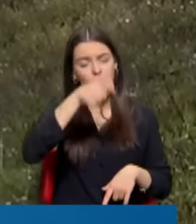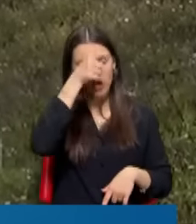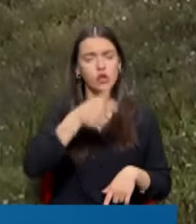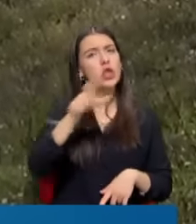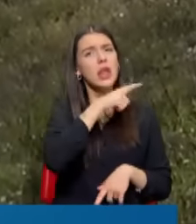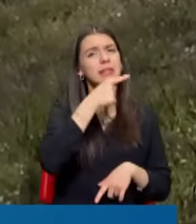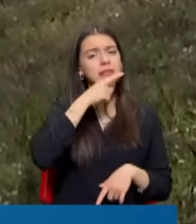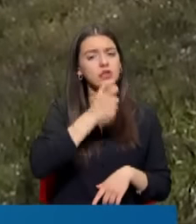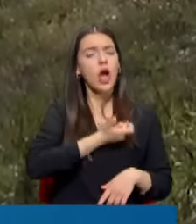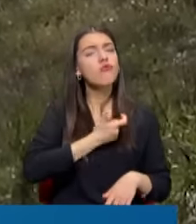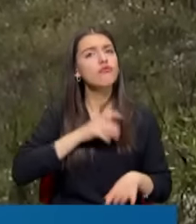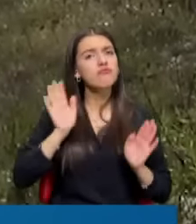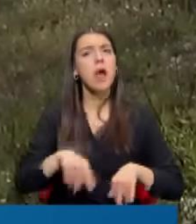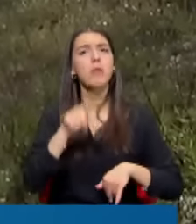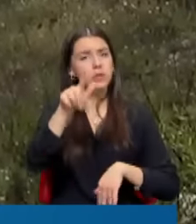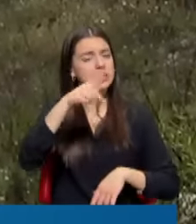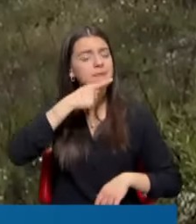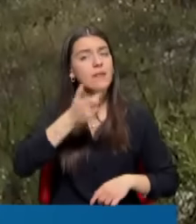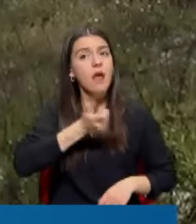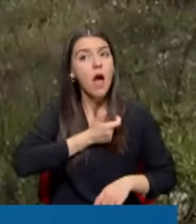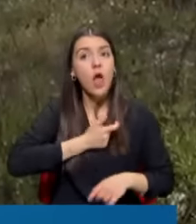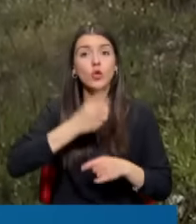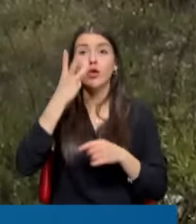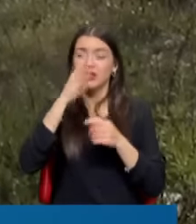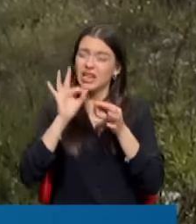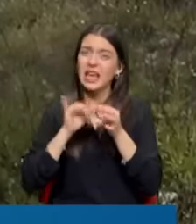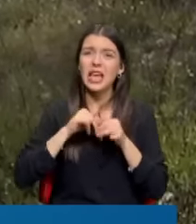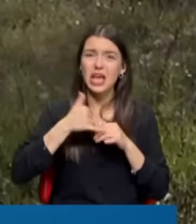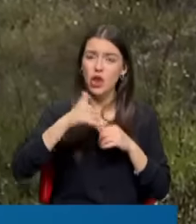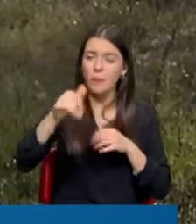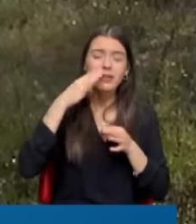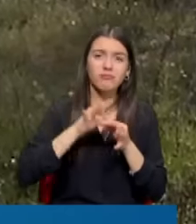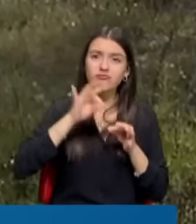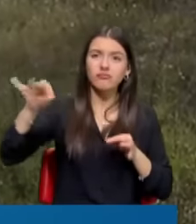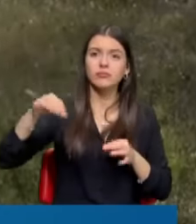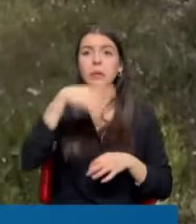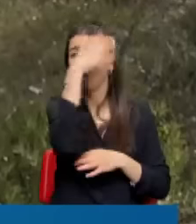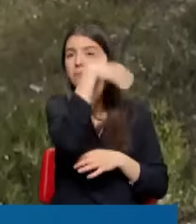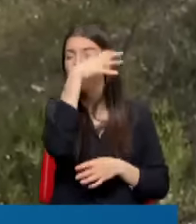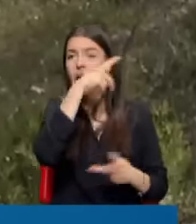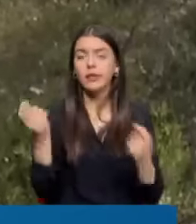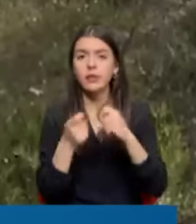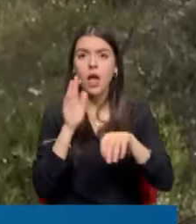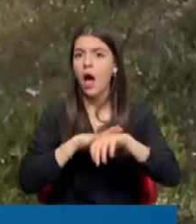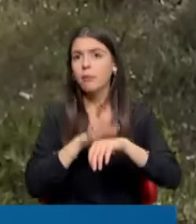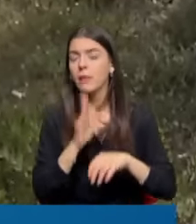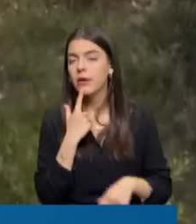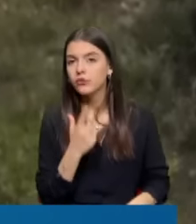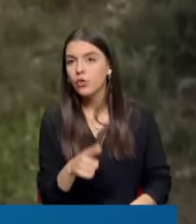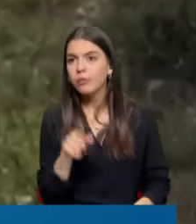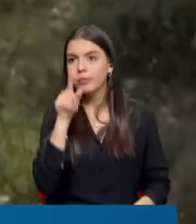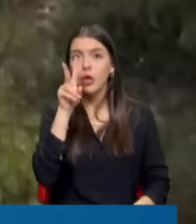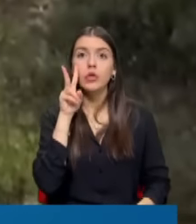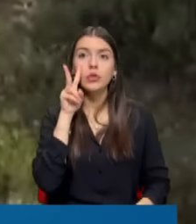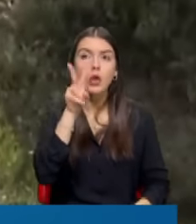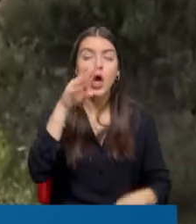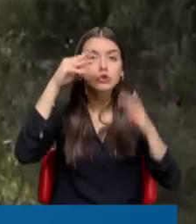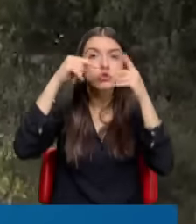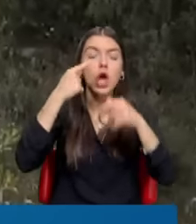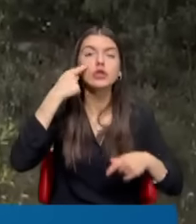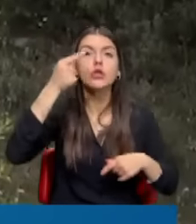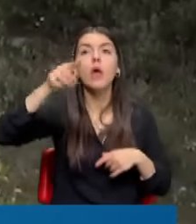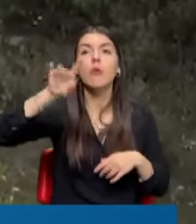Bu zeytincilik kanununda zeytinliklerin 3 kilometre yakınında herhangi bir madencilik faaliyeti yapılamaz diyor. Ama görüyorsunuz, bakın burada göz gözü tozdan